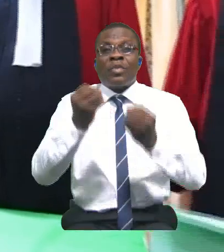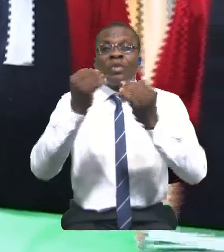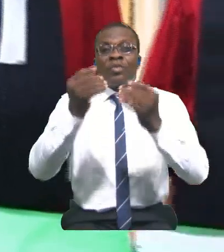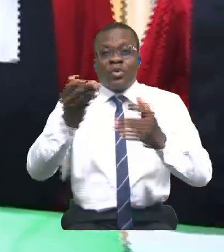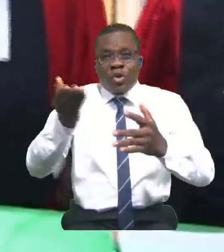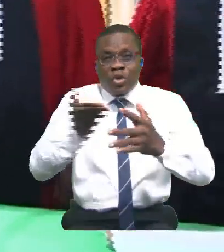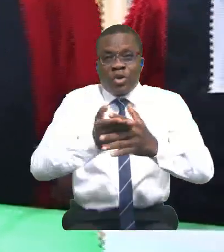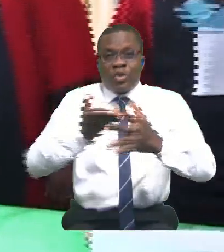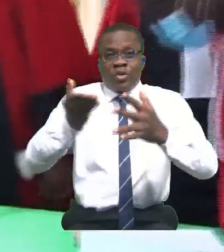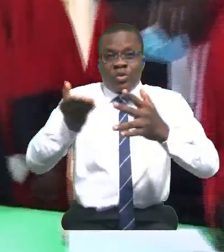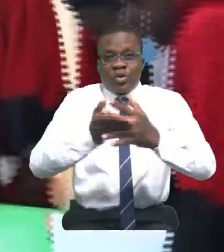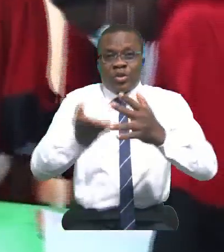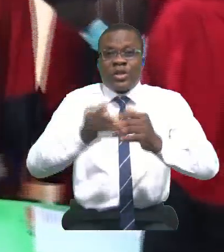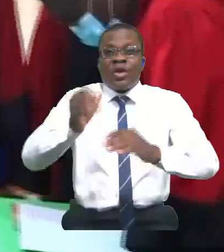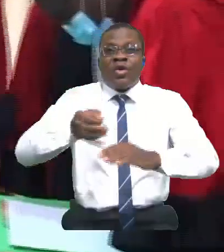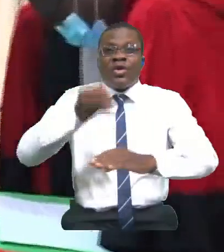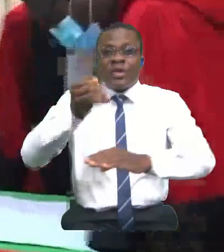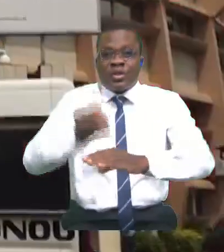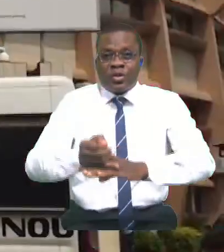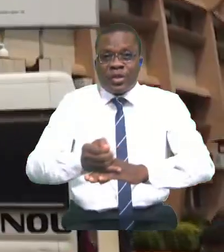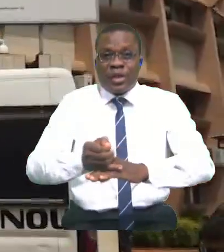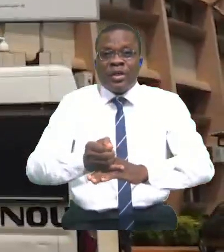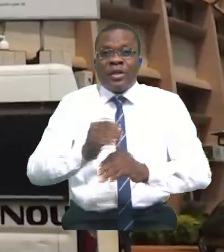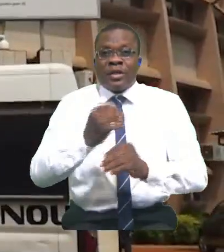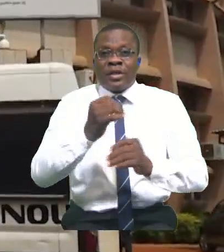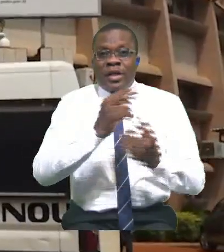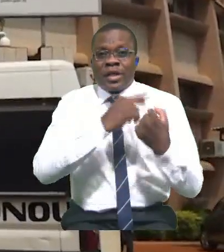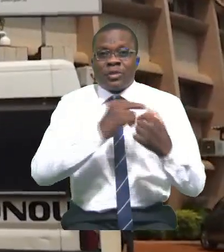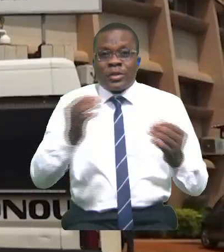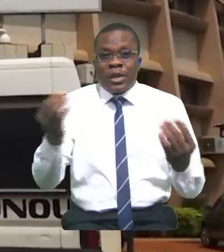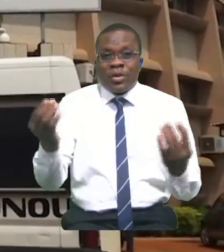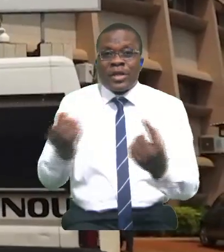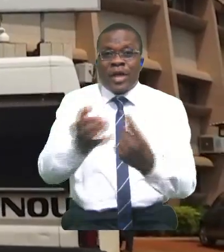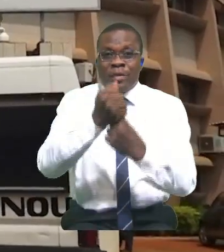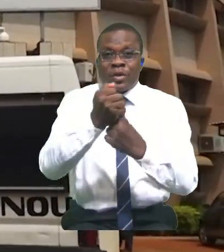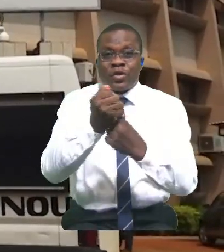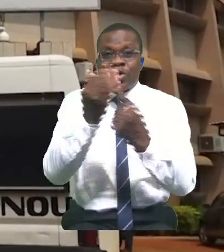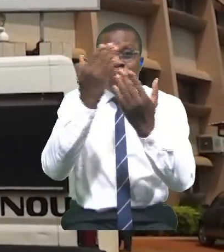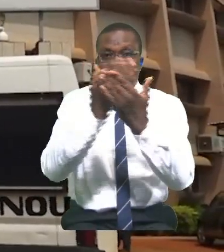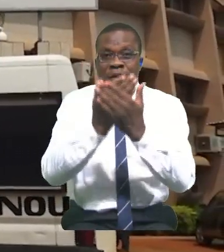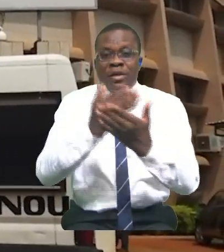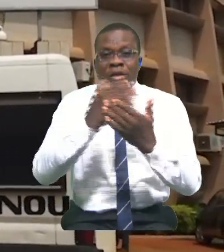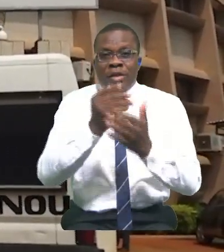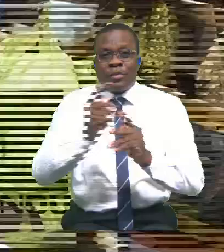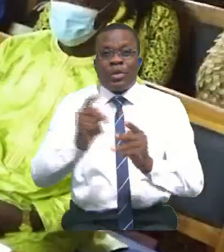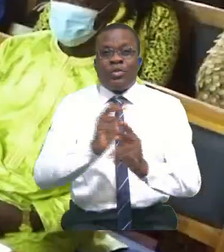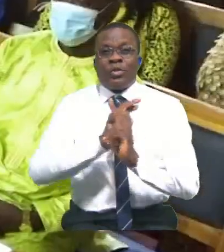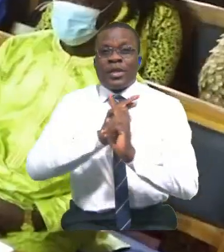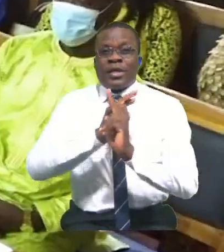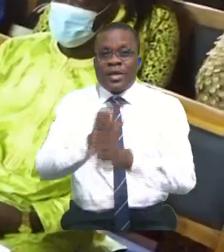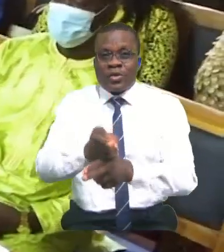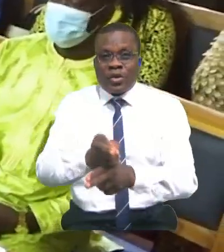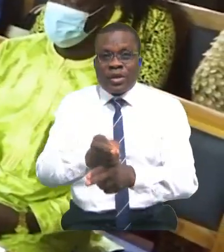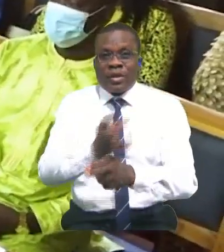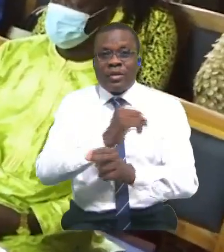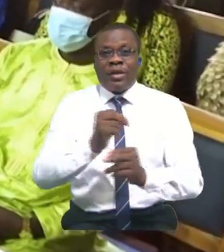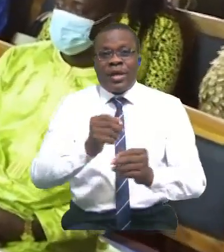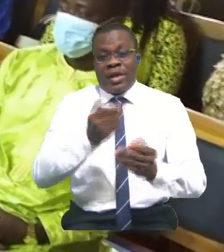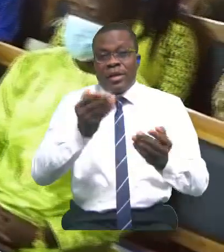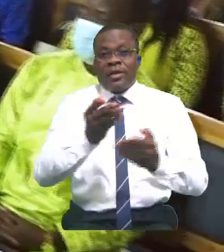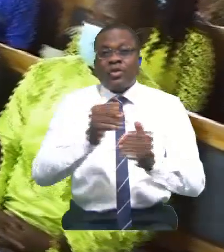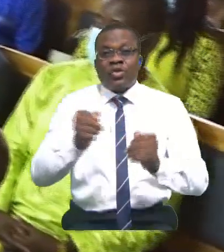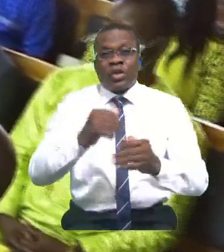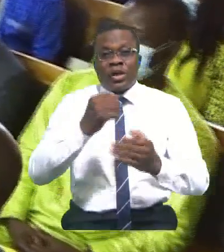ont été instruits des coupables emprisonnés des biens publics restaurés et des victimes